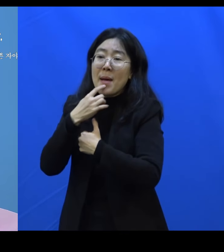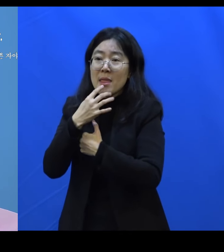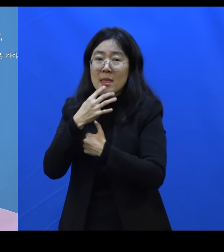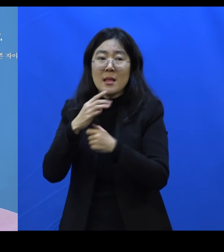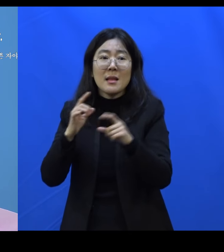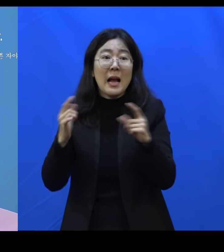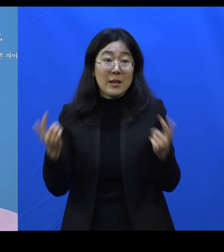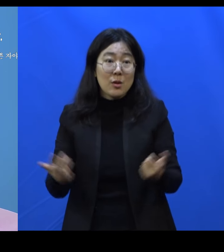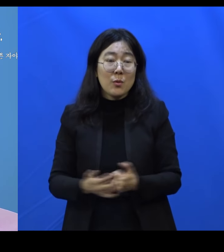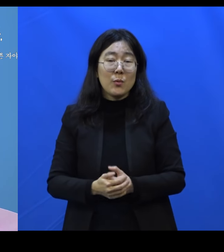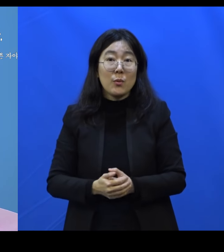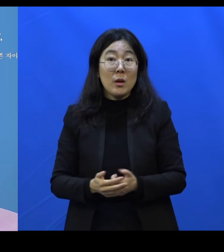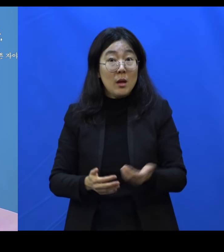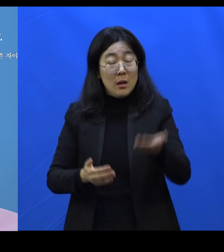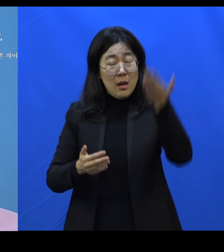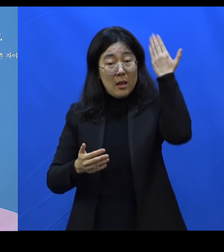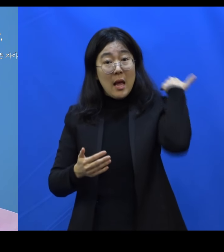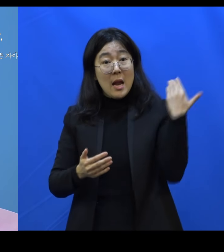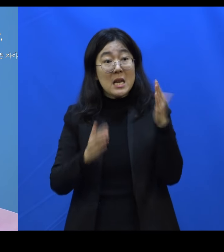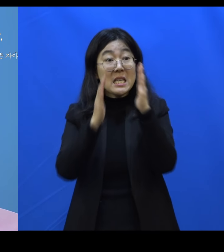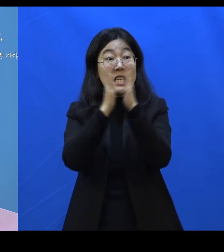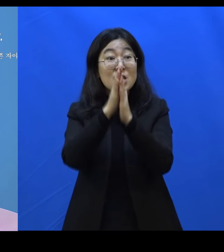없어졌는데, 옛날에는 기도원이 참 많았어요.